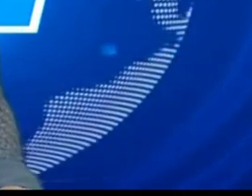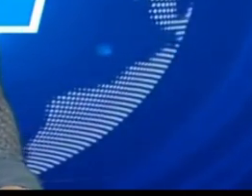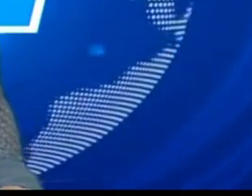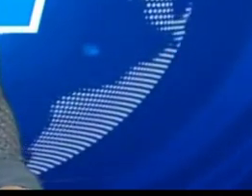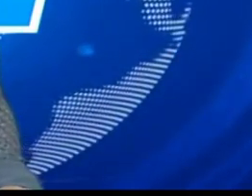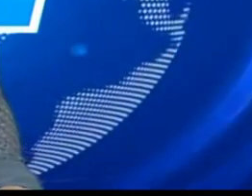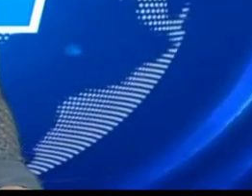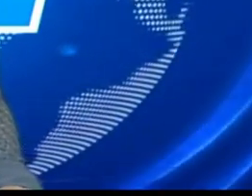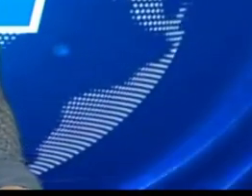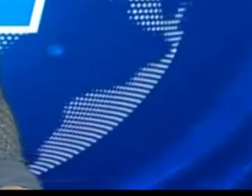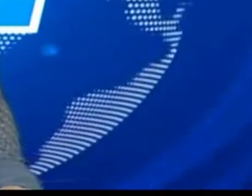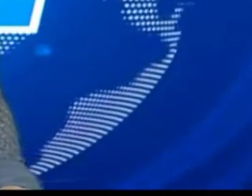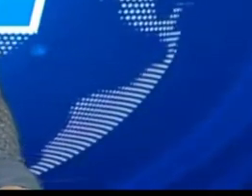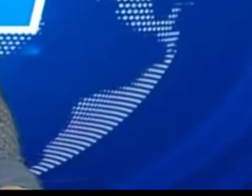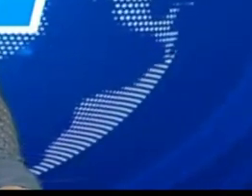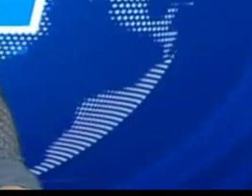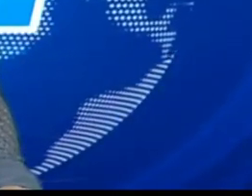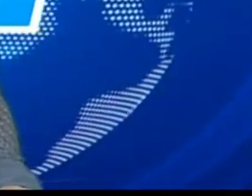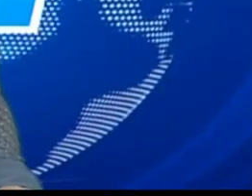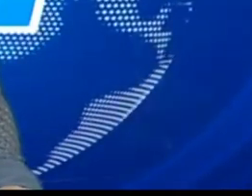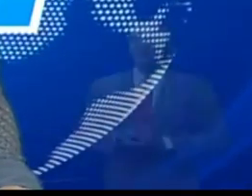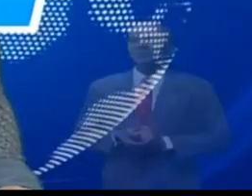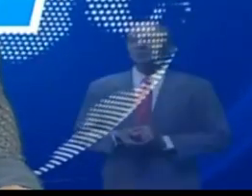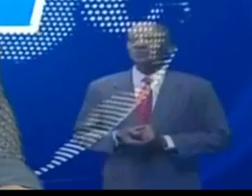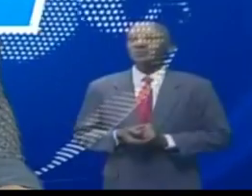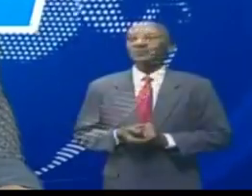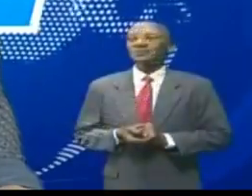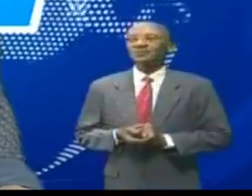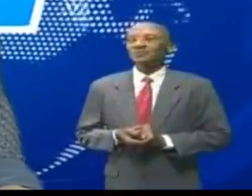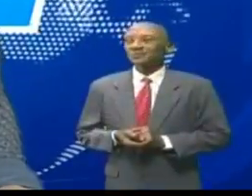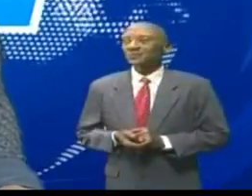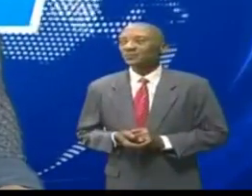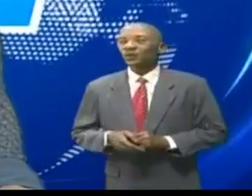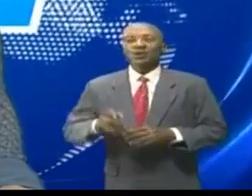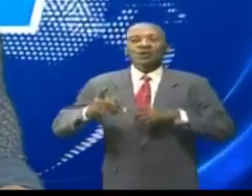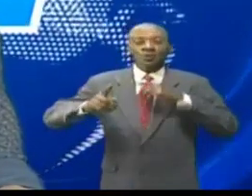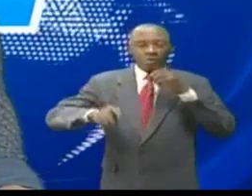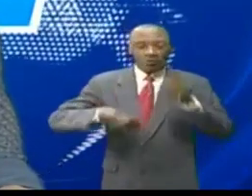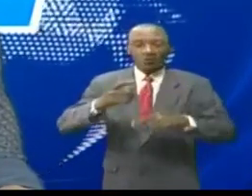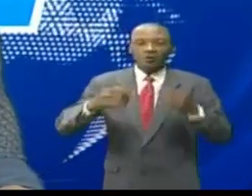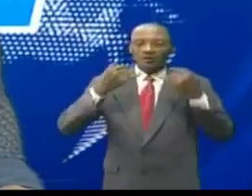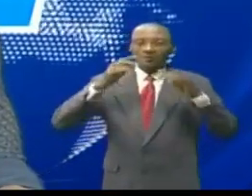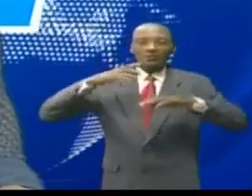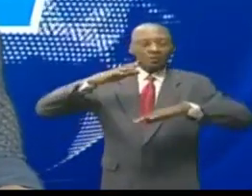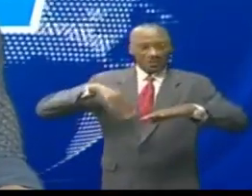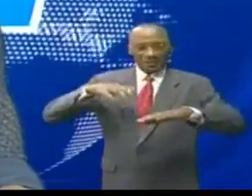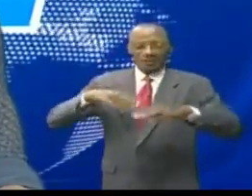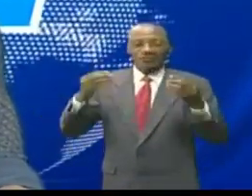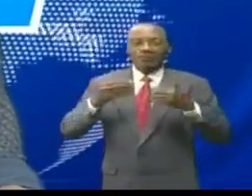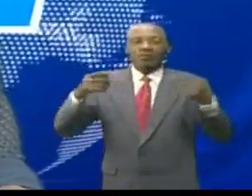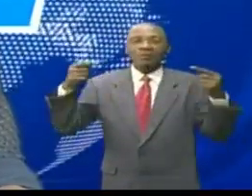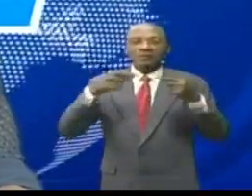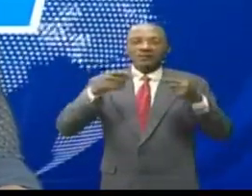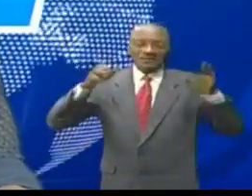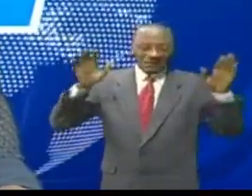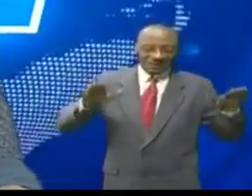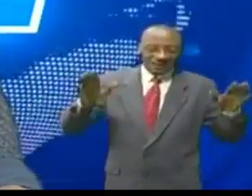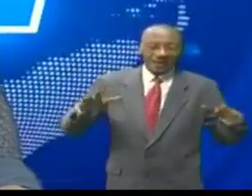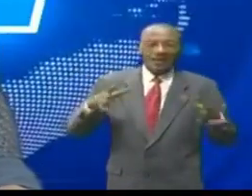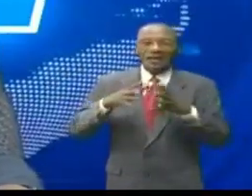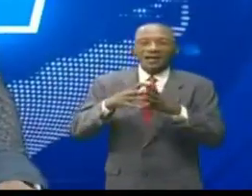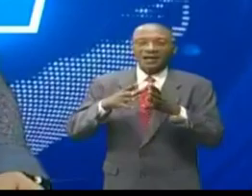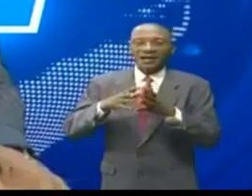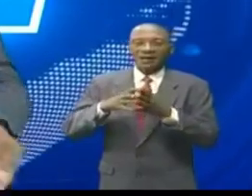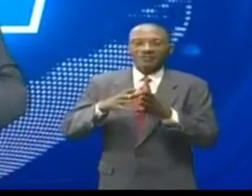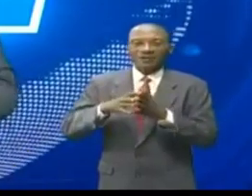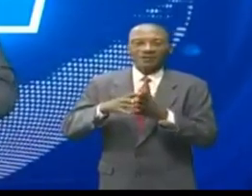En direct du match Sénégal et Pays-Bas qui s'est soldé par un score de 2 buts à 0 en faveur des Pays-Bas.